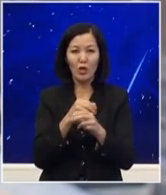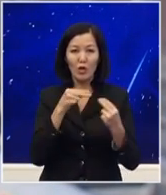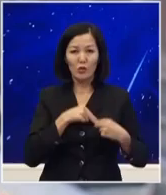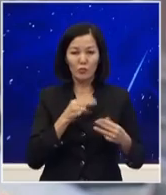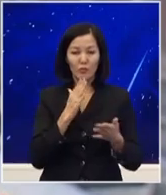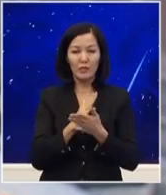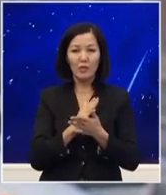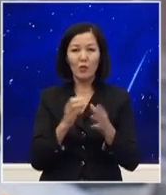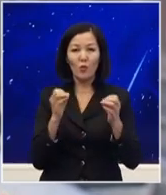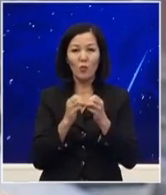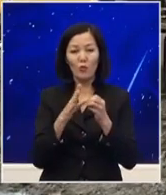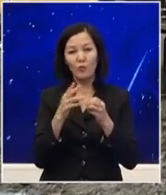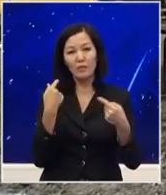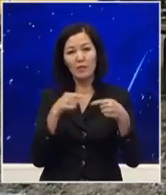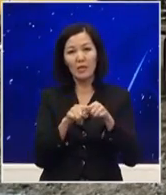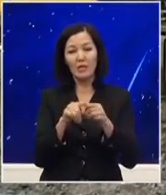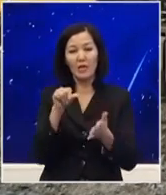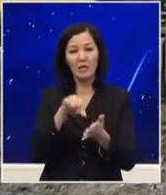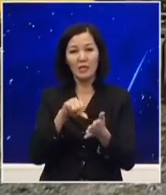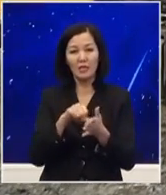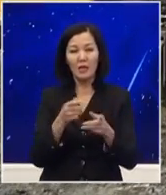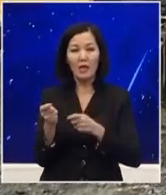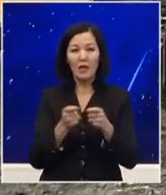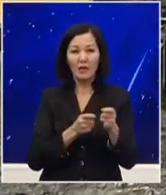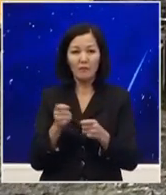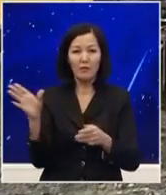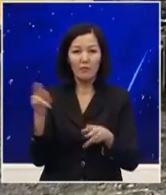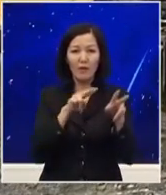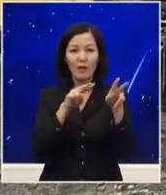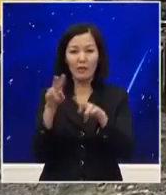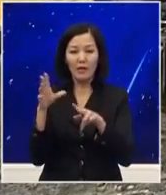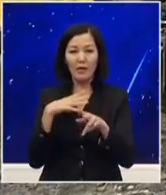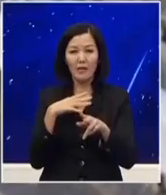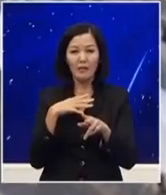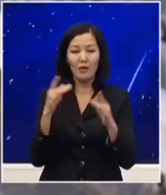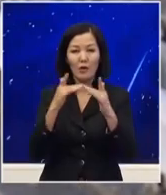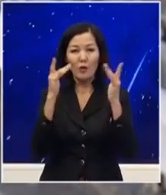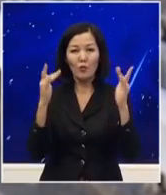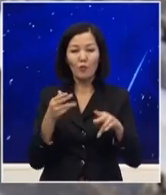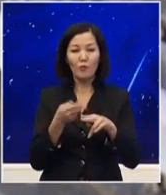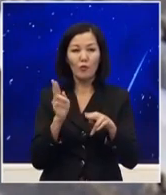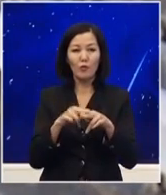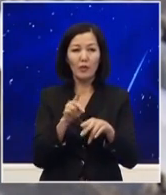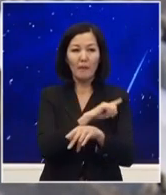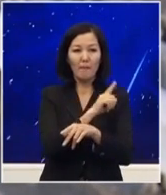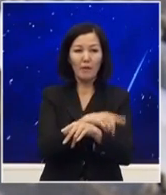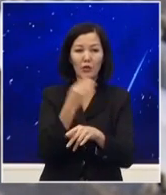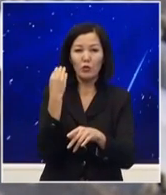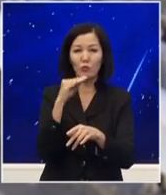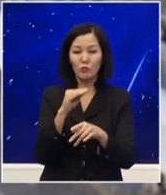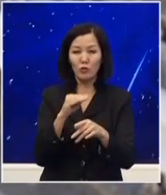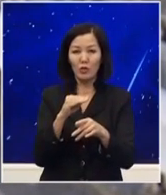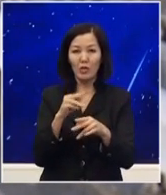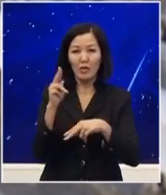10-15 шақта техника жұмыс жасады. Әкімшілік тарапынан барлығы қадағаланды. Көпір мейлінше өте мықты сапалы салынды,